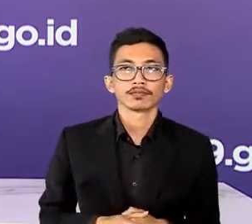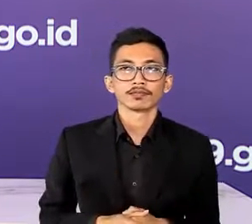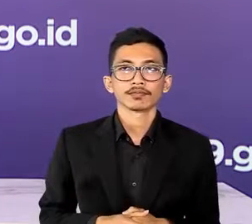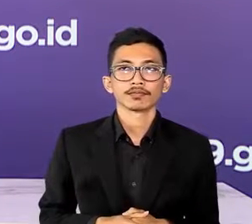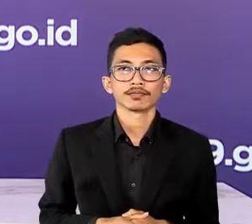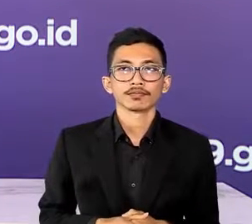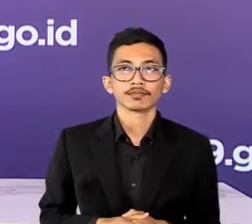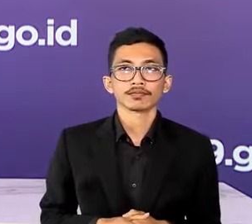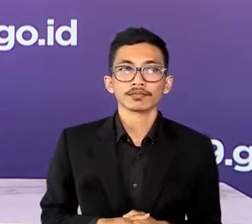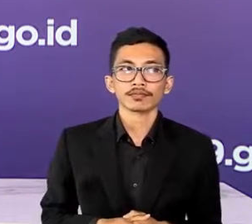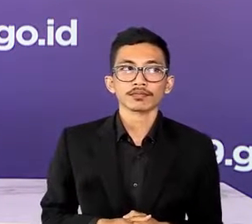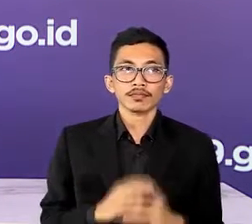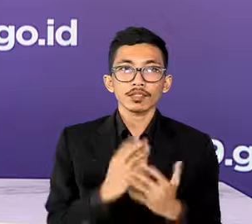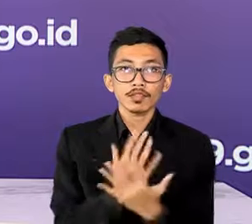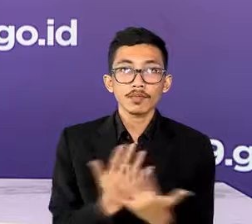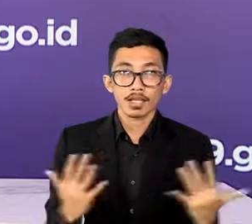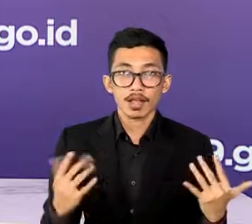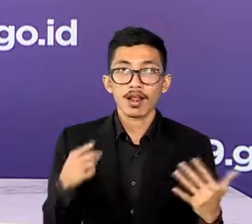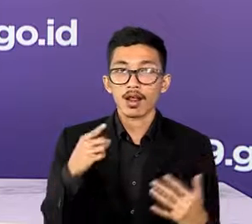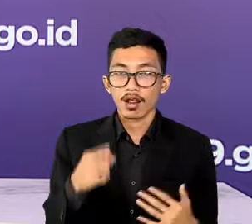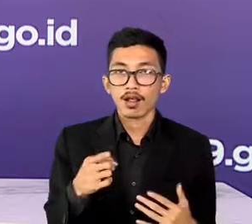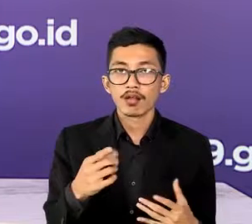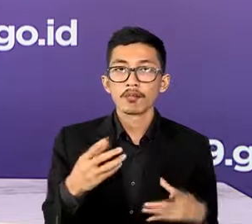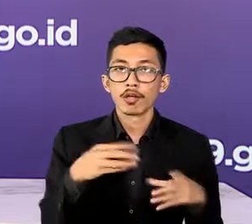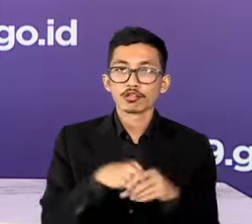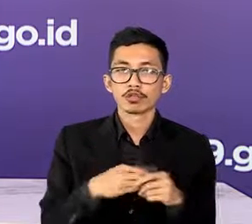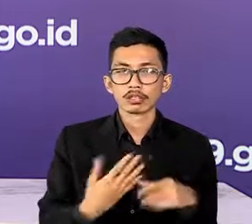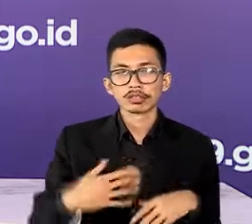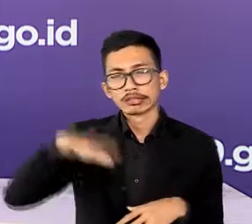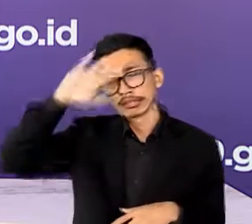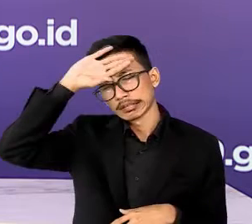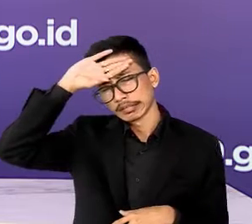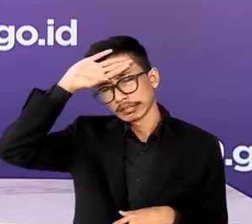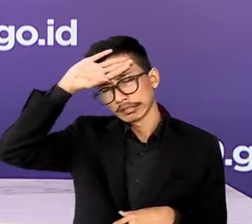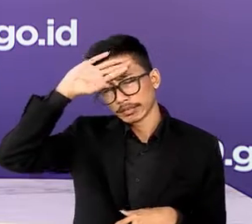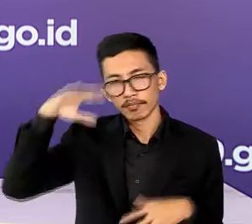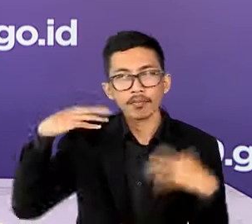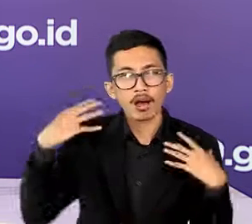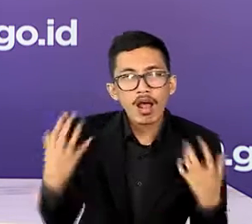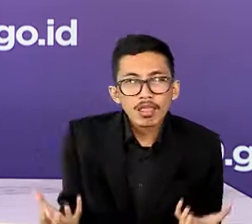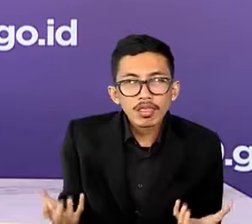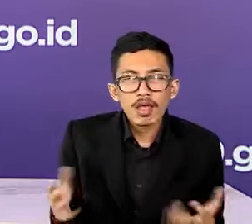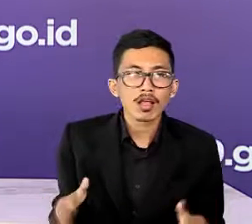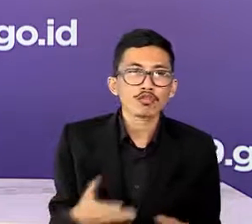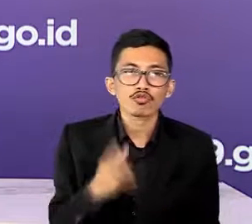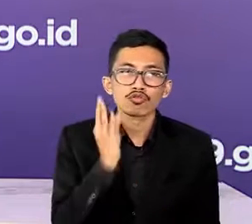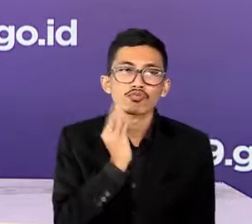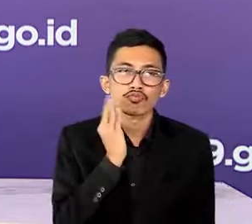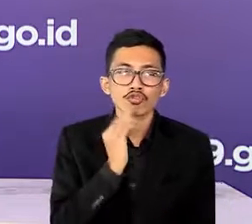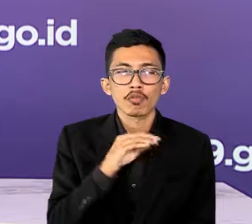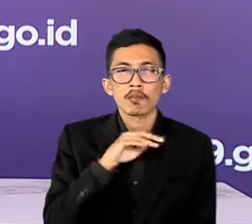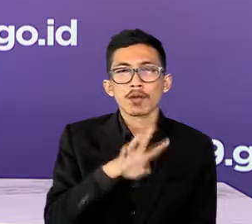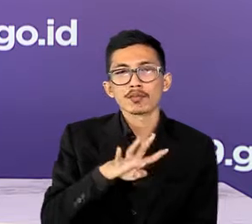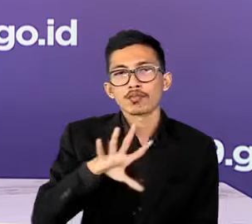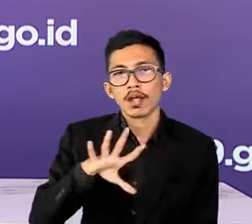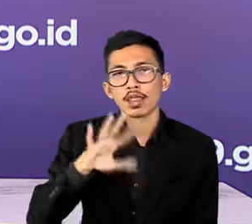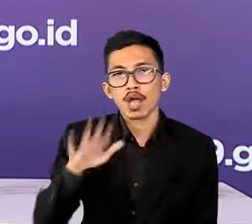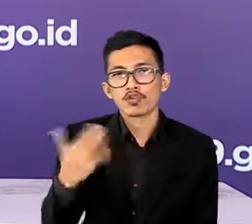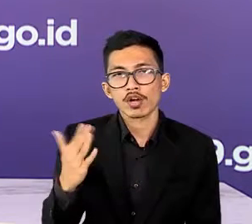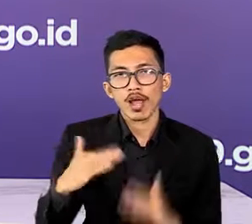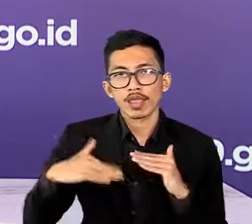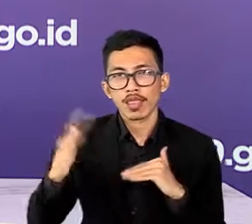berada dalam salah satu golongan ini yaitu mengalami gejala sedang berat atau berusia di atas lima 45 tahun